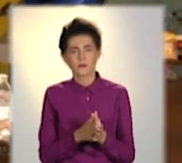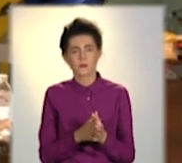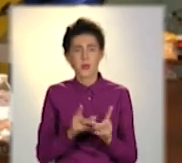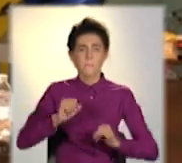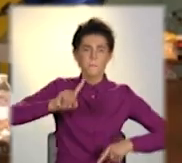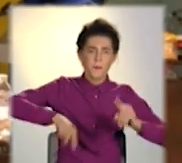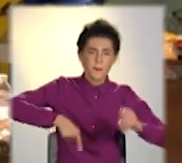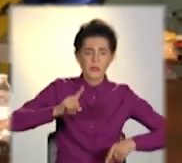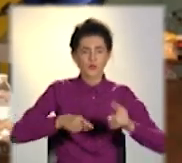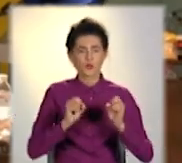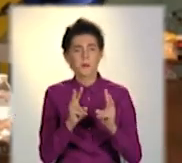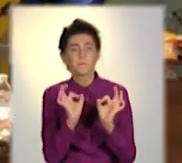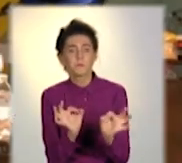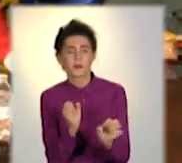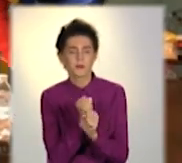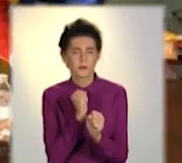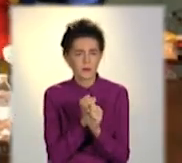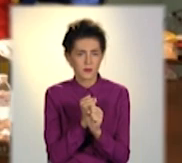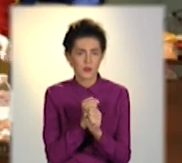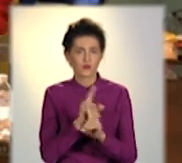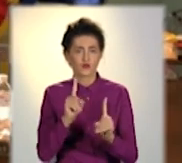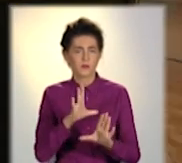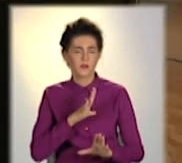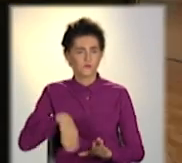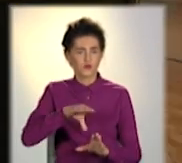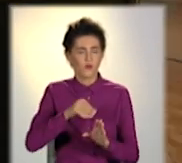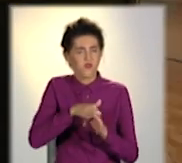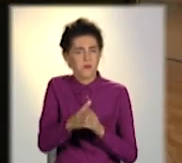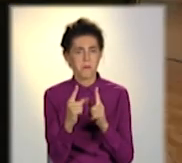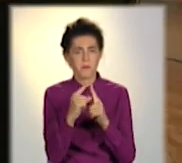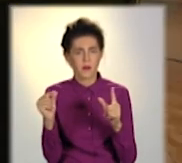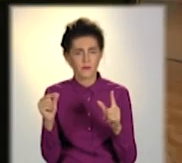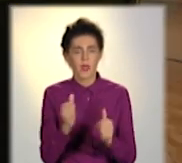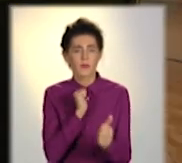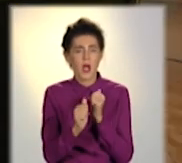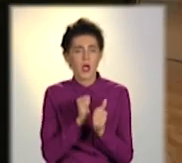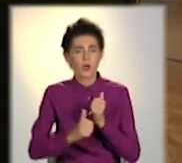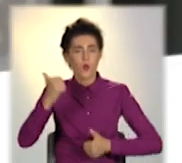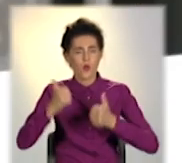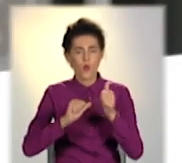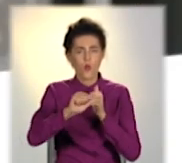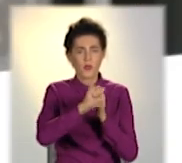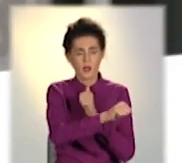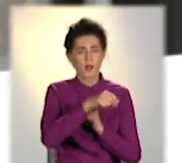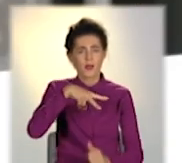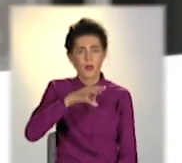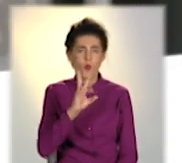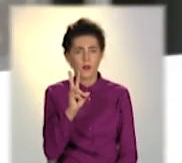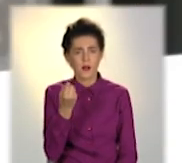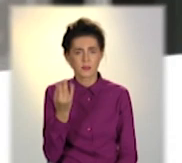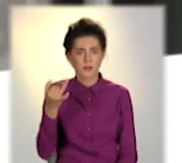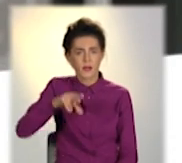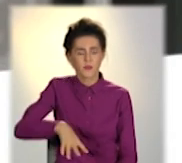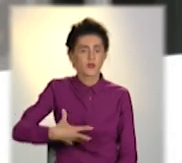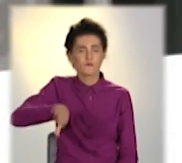периодичность или как это, щоб все було по правилам. Для кожного конкурсу окрема локація. Майданчики обладнали з